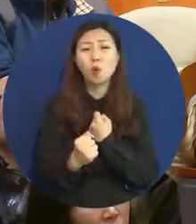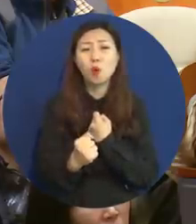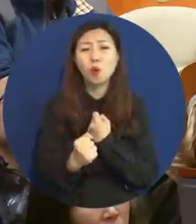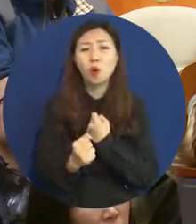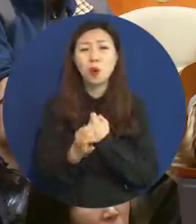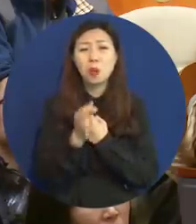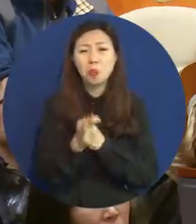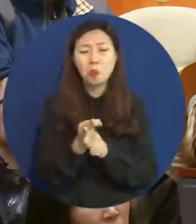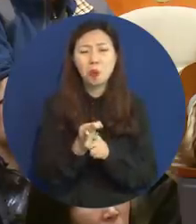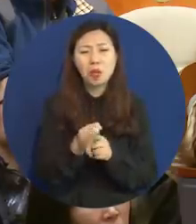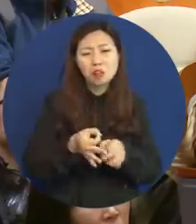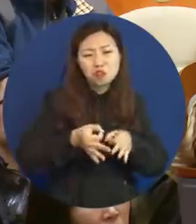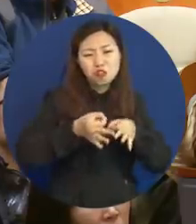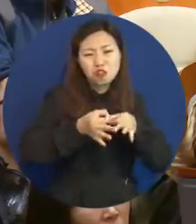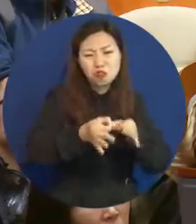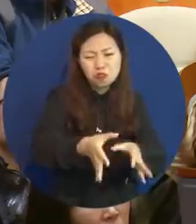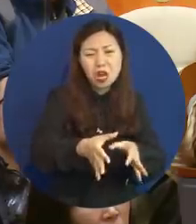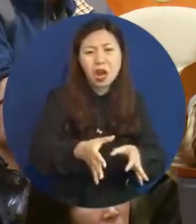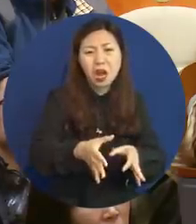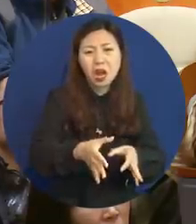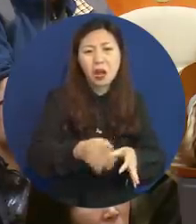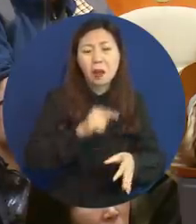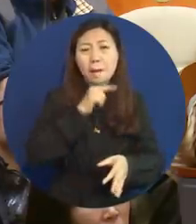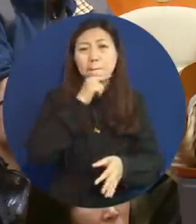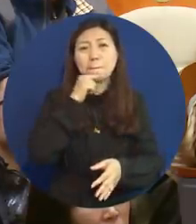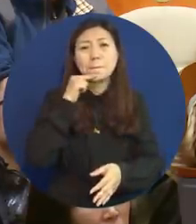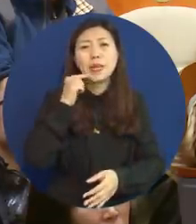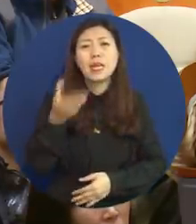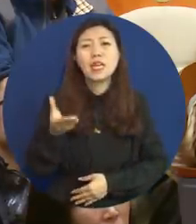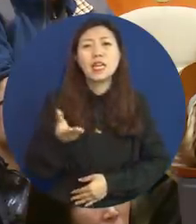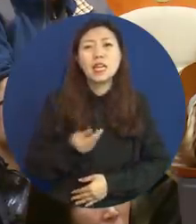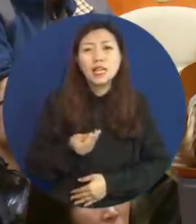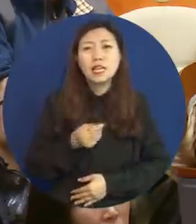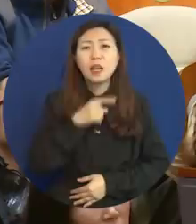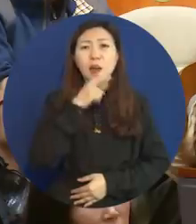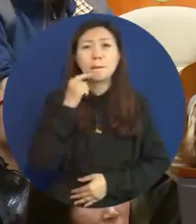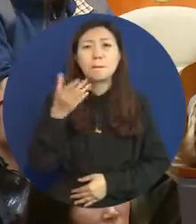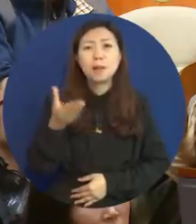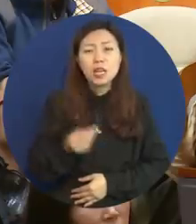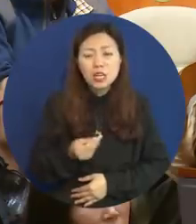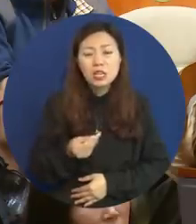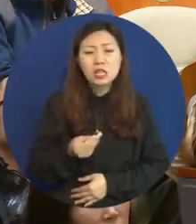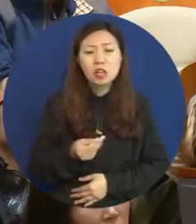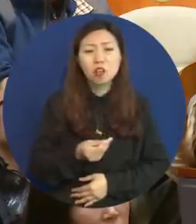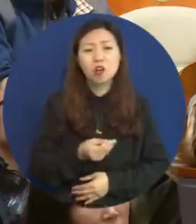돈을 많이 들여가지고 다 사실은 빚을 져서 이제 시작을 하는 거죠. 뭘?